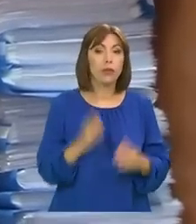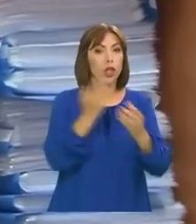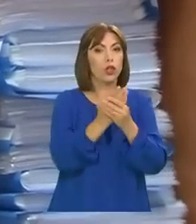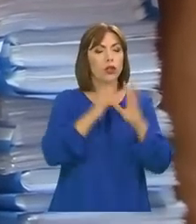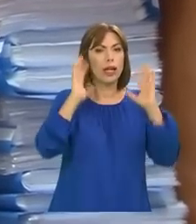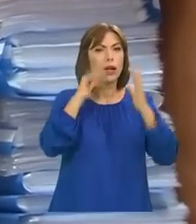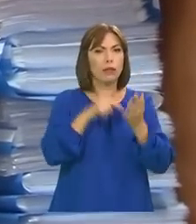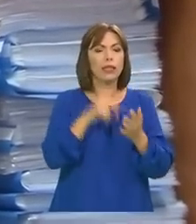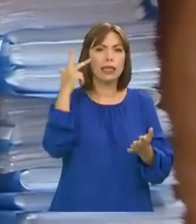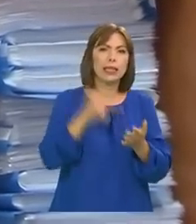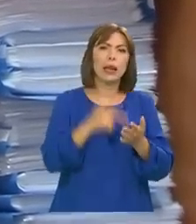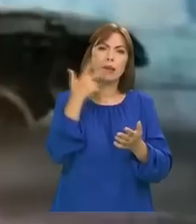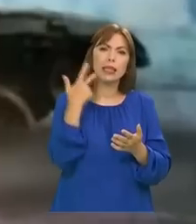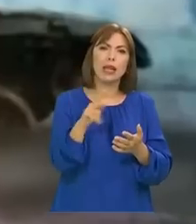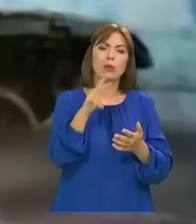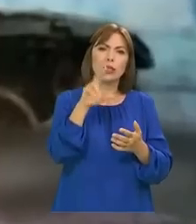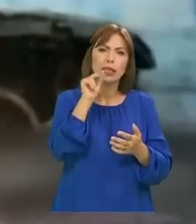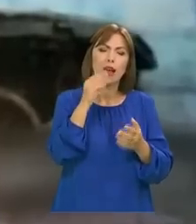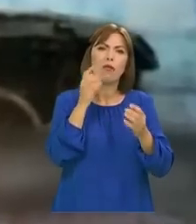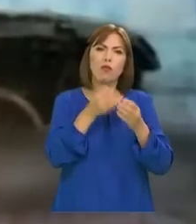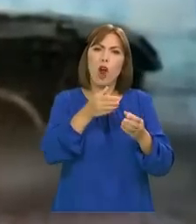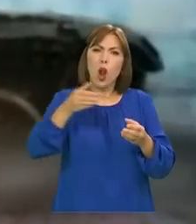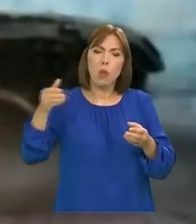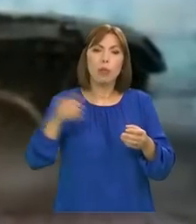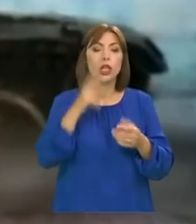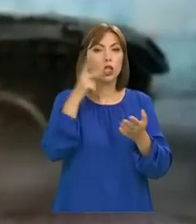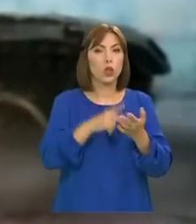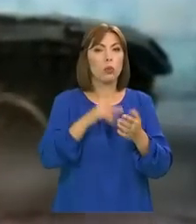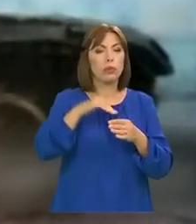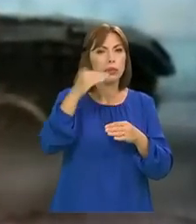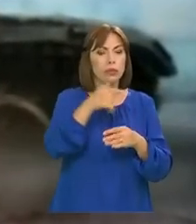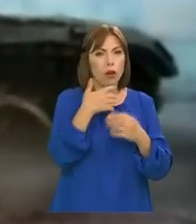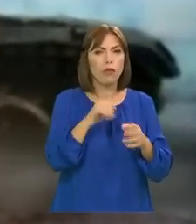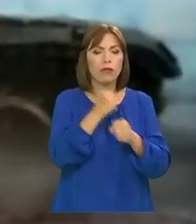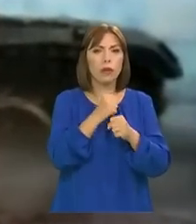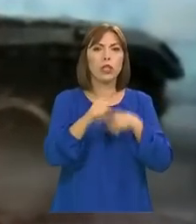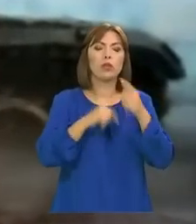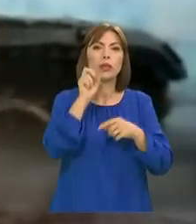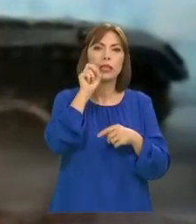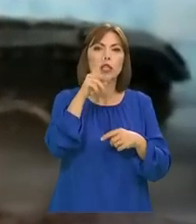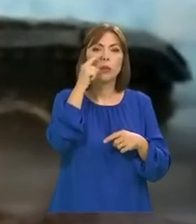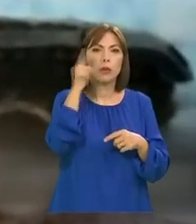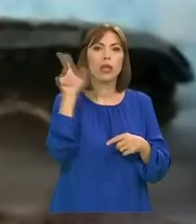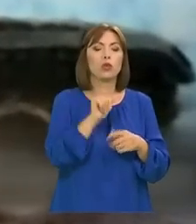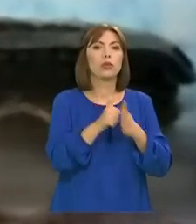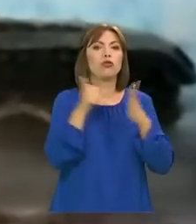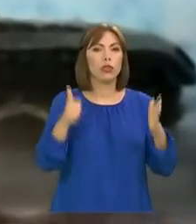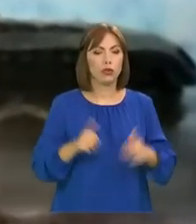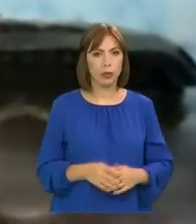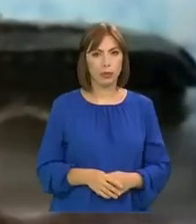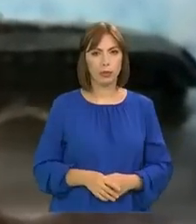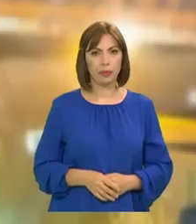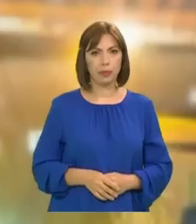cuprinde 3330 de volume, dintre care peste 2000 au fost instrumentate abia după 13 iunie 2016.